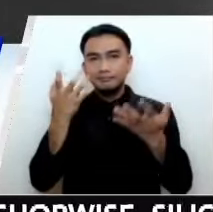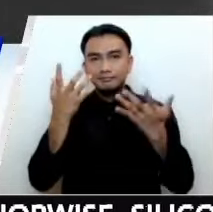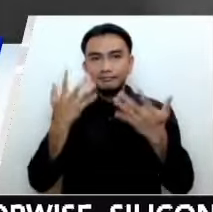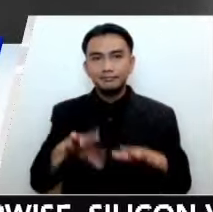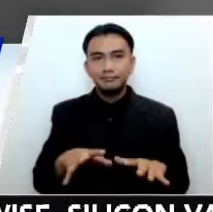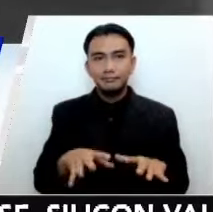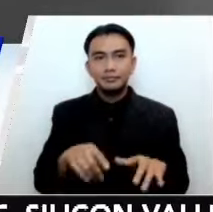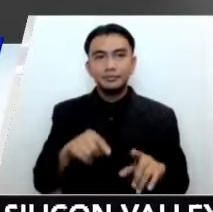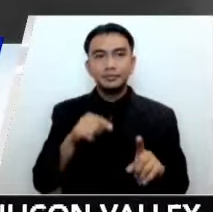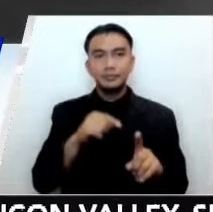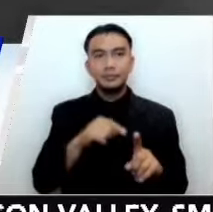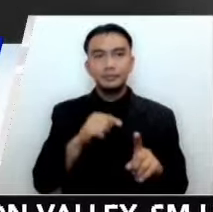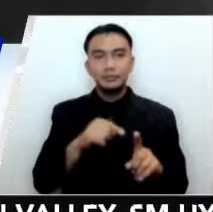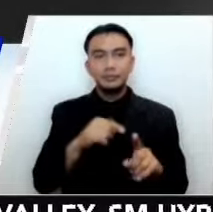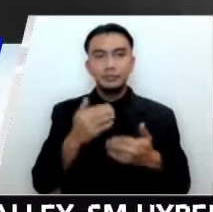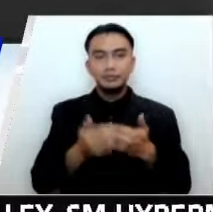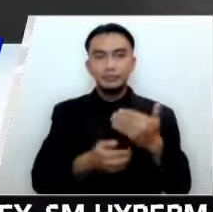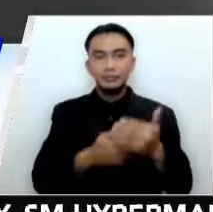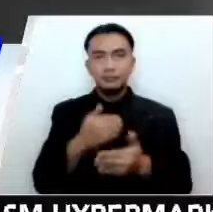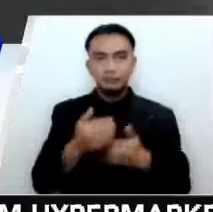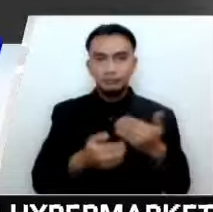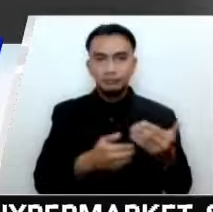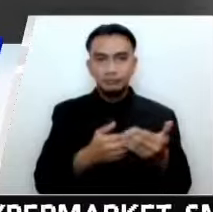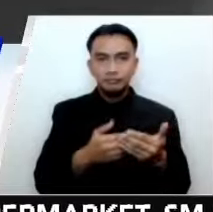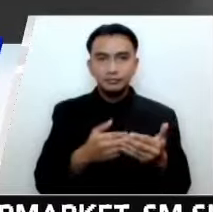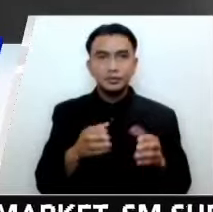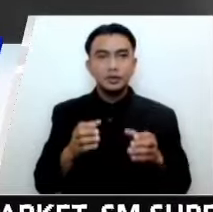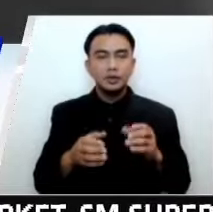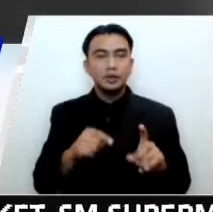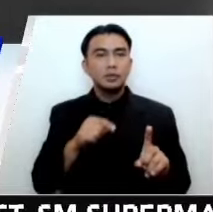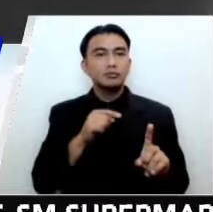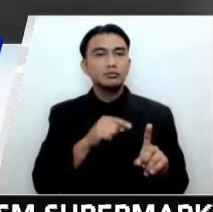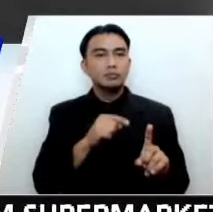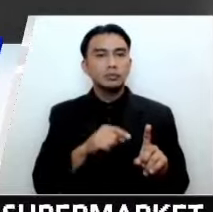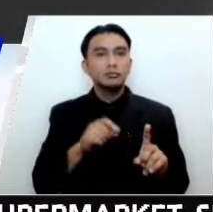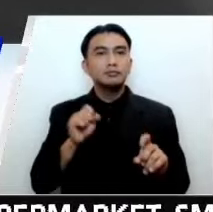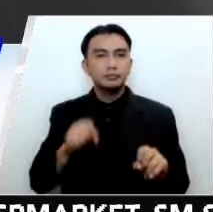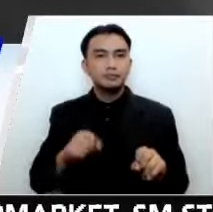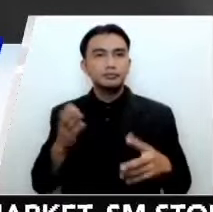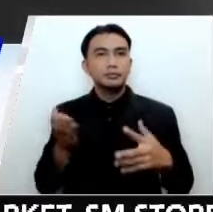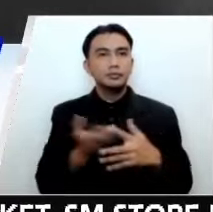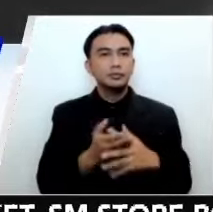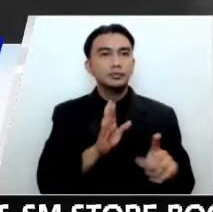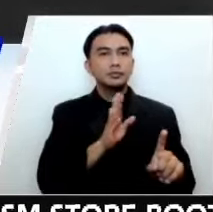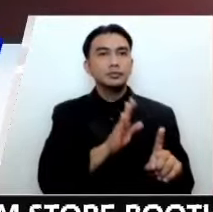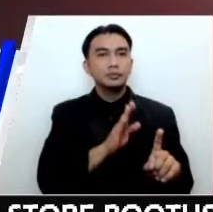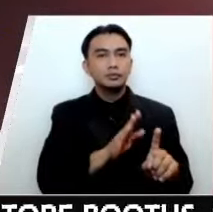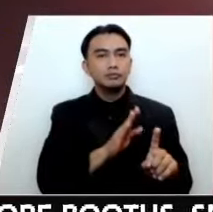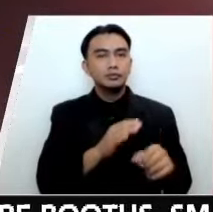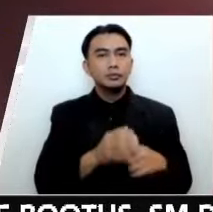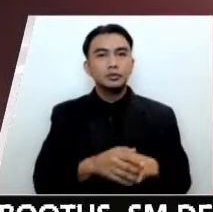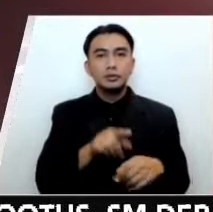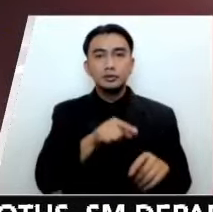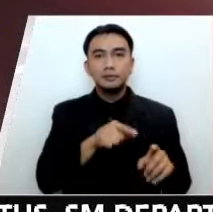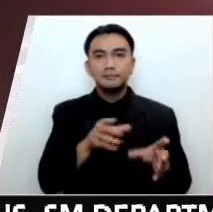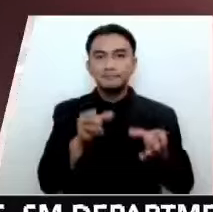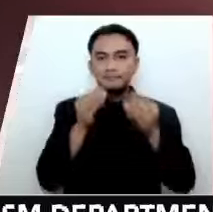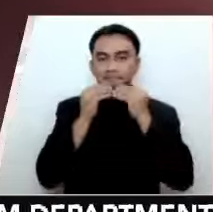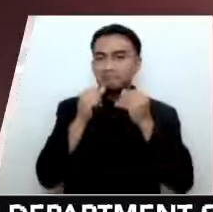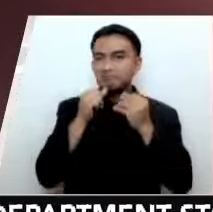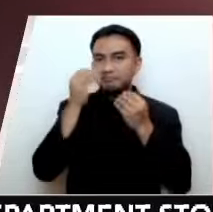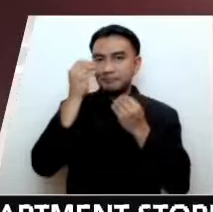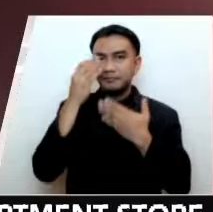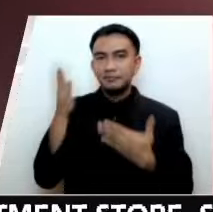reglamentary period. Desidido naman ang mga biktima na sampahan pa rin ng kaso ang sospek na tumanging magbigay ng pahayag.